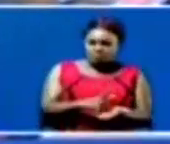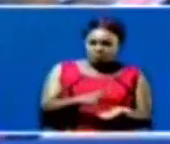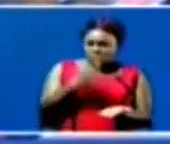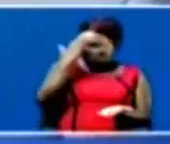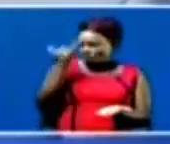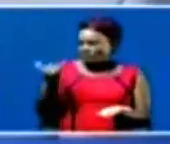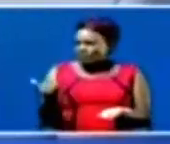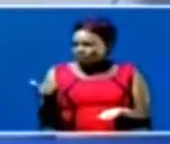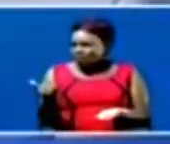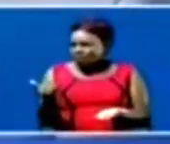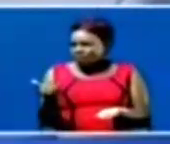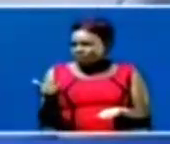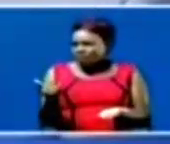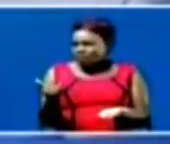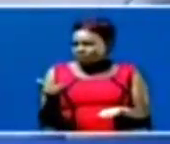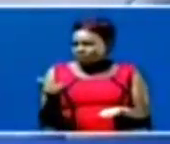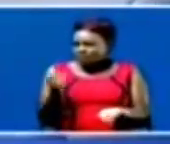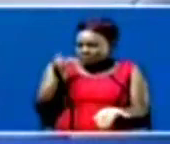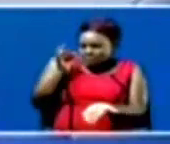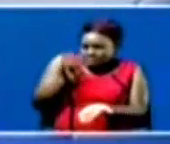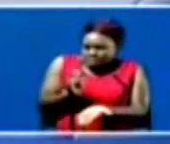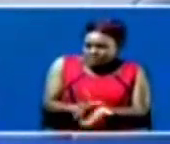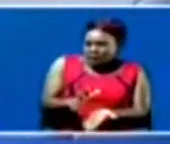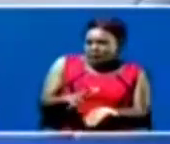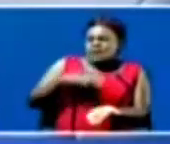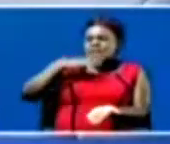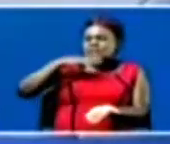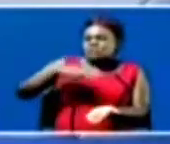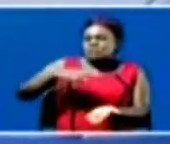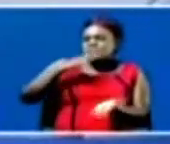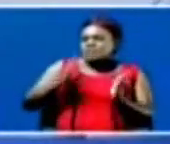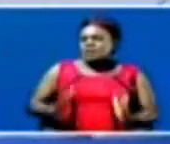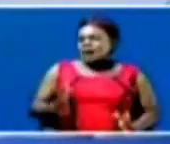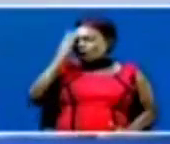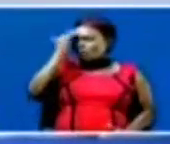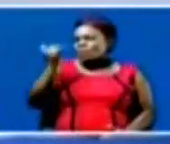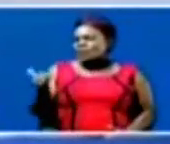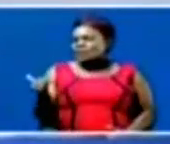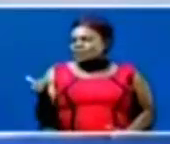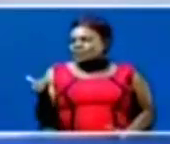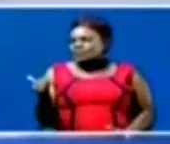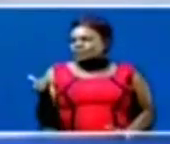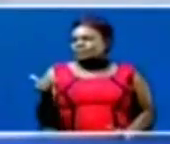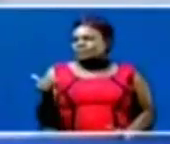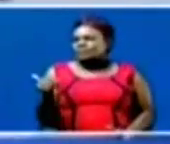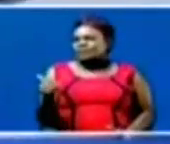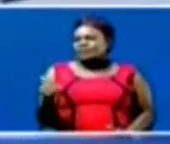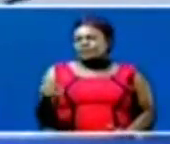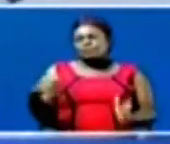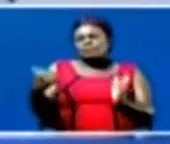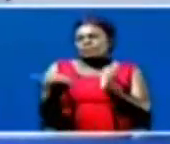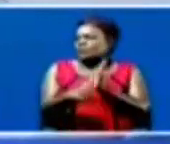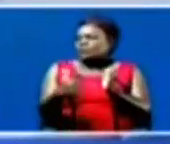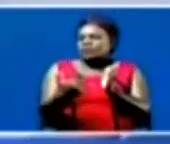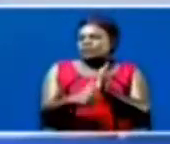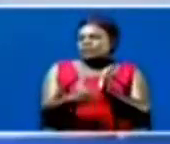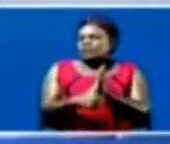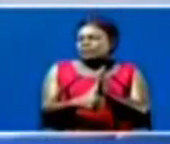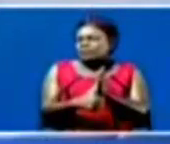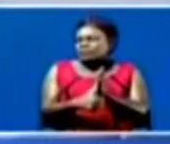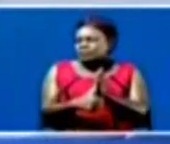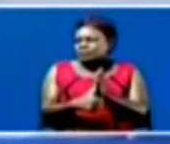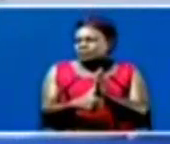ni kipi? Sababu ambayo imefanya kwamba wabunge waamue kuchukua mkondo huo ni kwa sababu mambo yalikuwa kienda sambamba. Kumekuwa